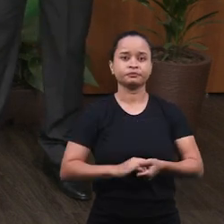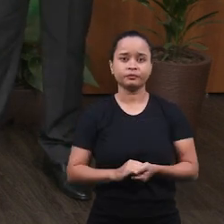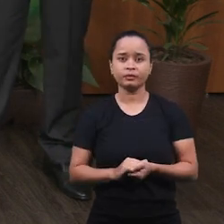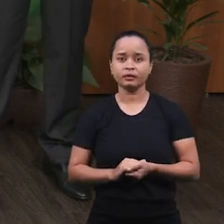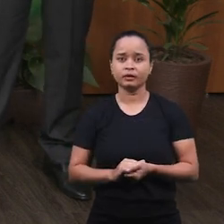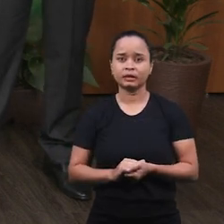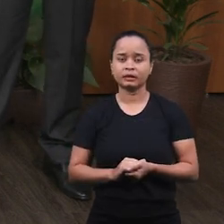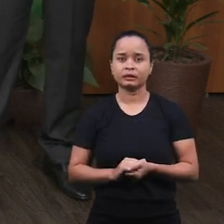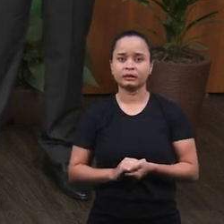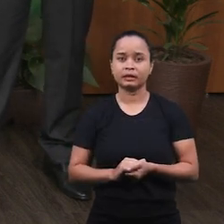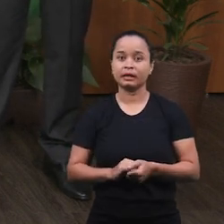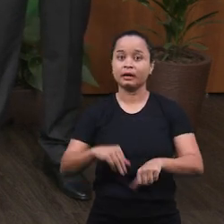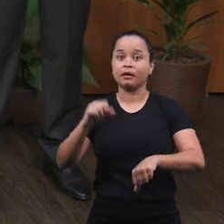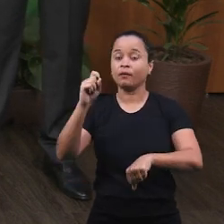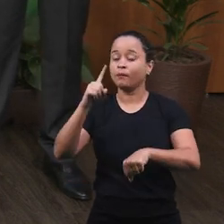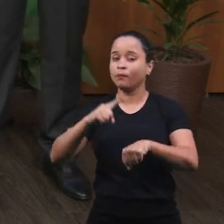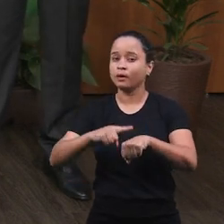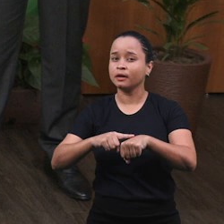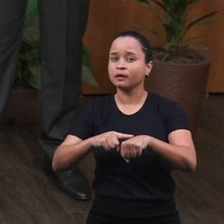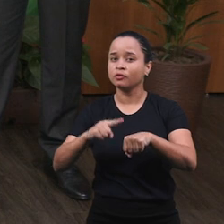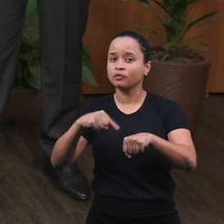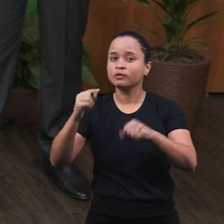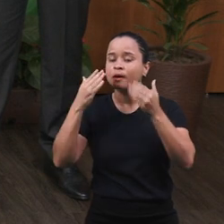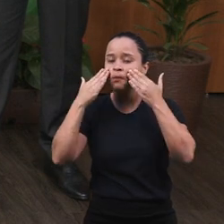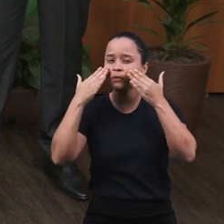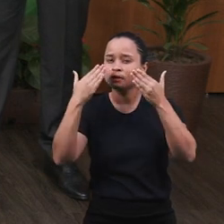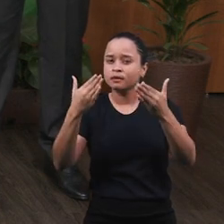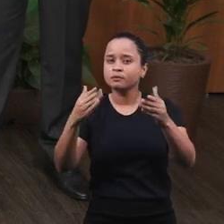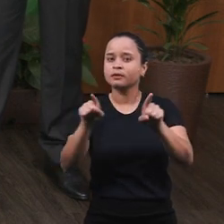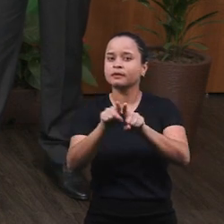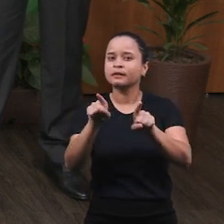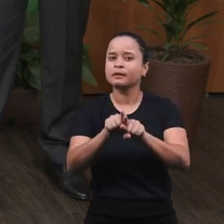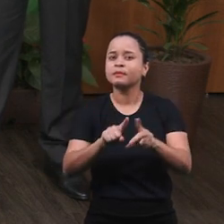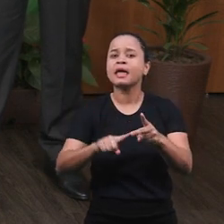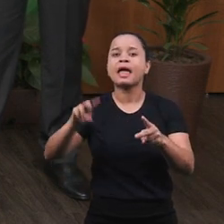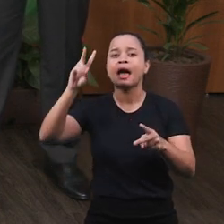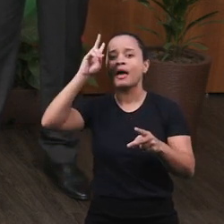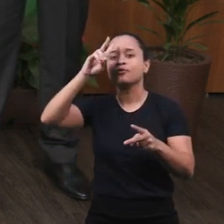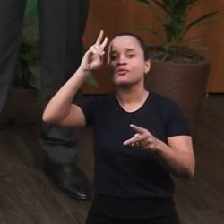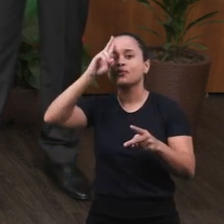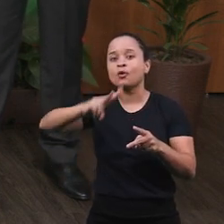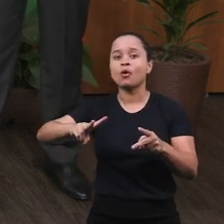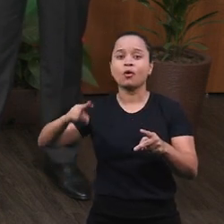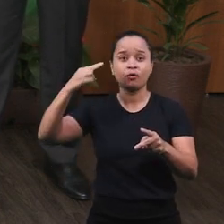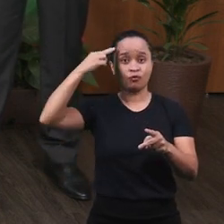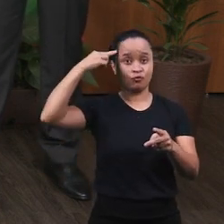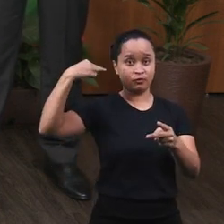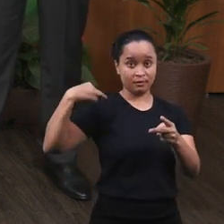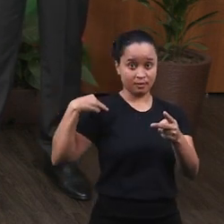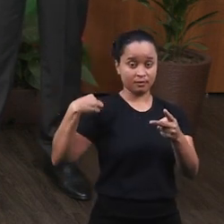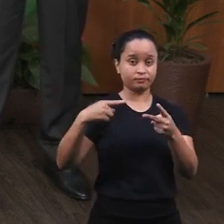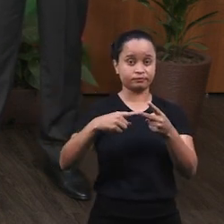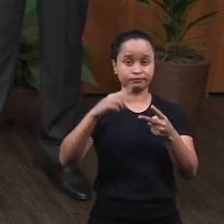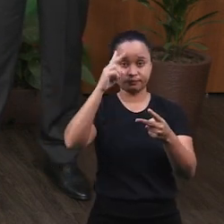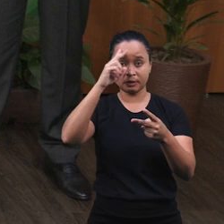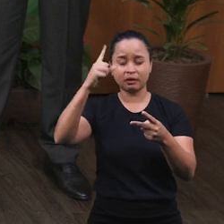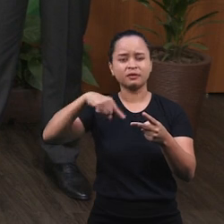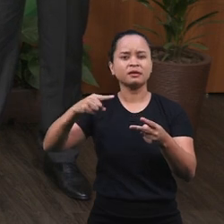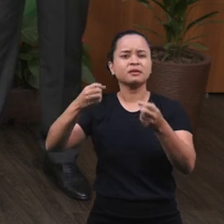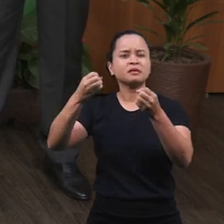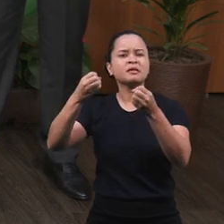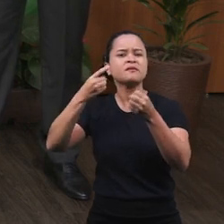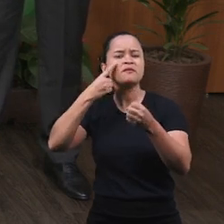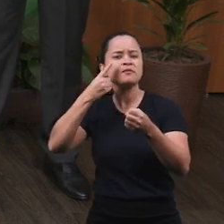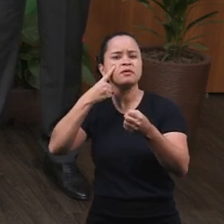verset 16. Quand nous présentons l'histoire de Joseph, nous avons vu la prophétie sur